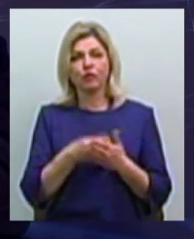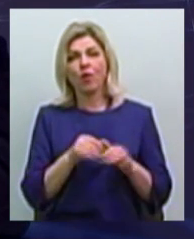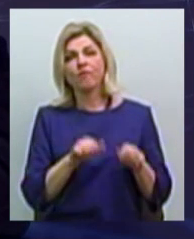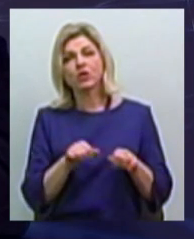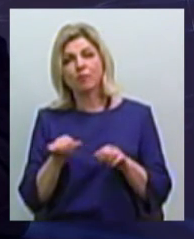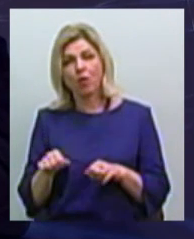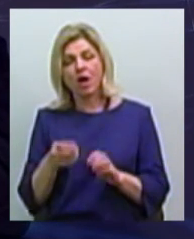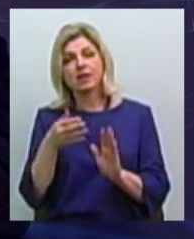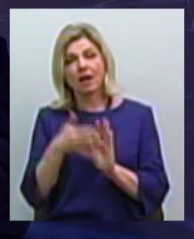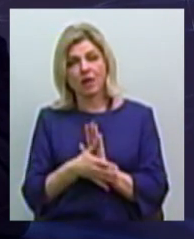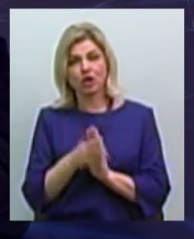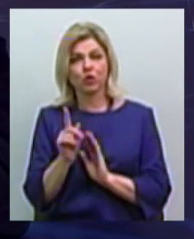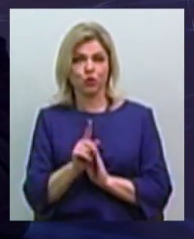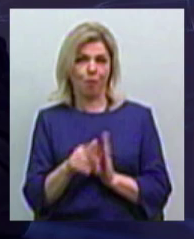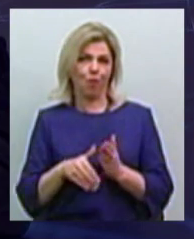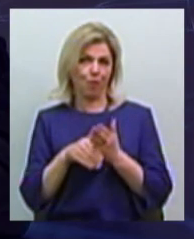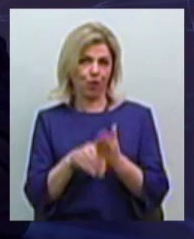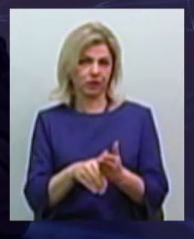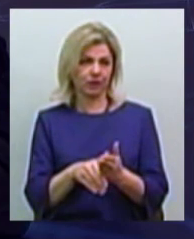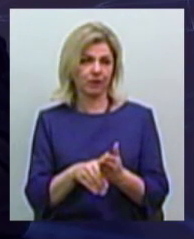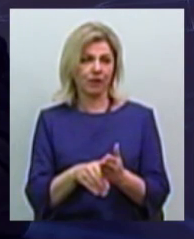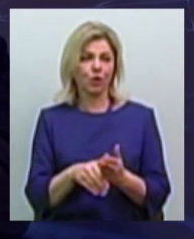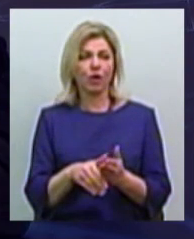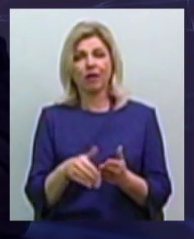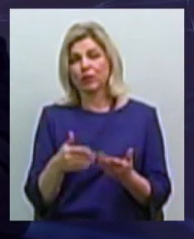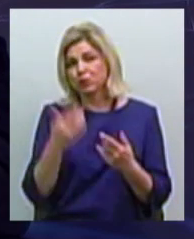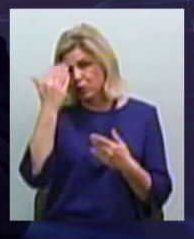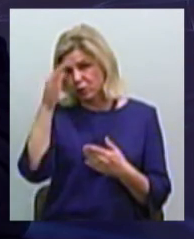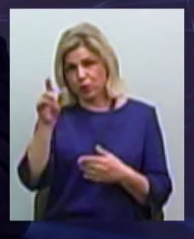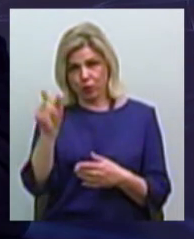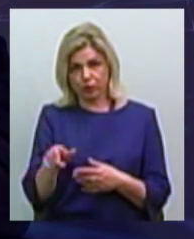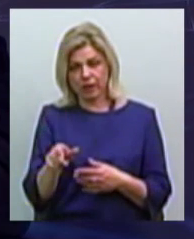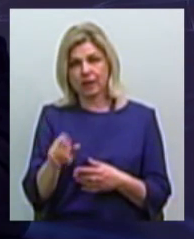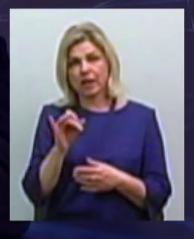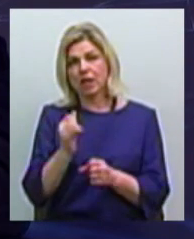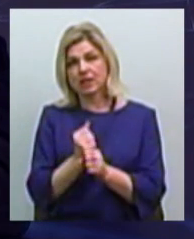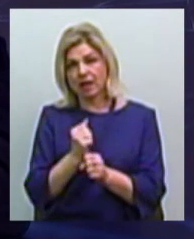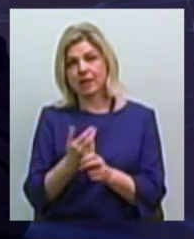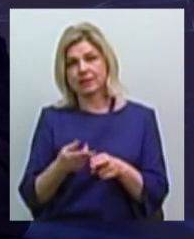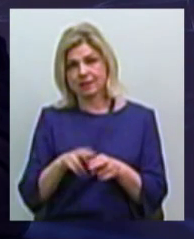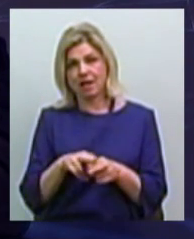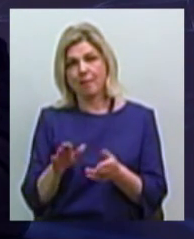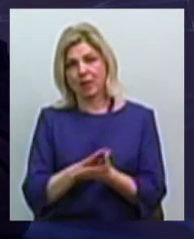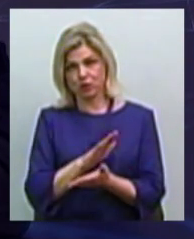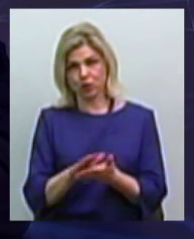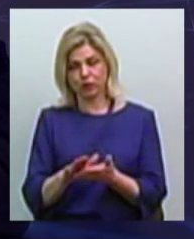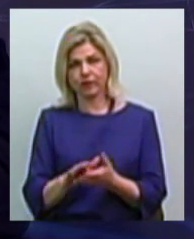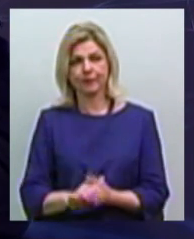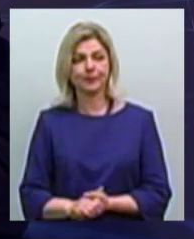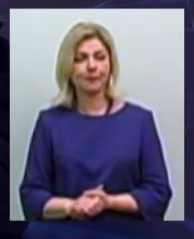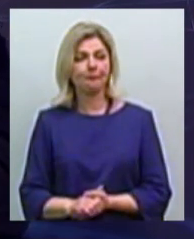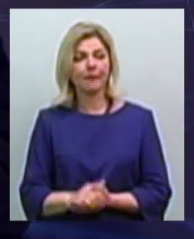ресурси витрачають на те, щоб допомогти фактично сторонній людині і зробити це безкоштовно. За